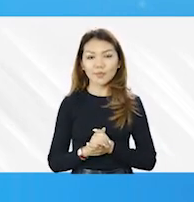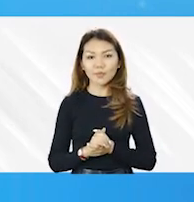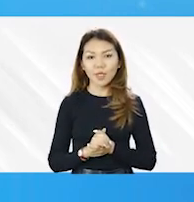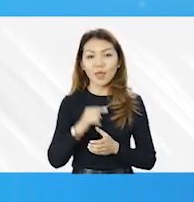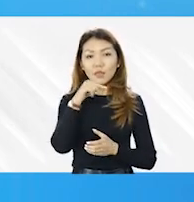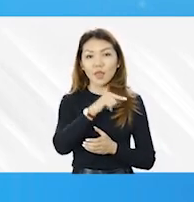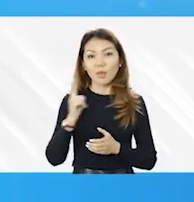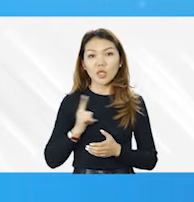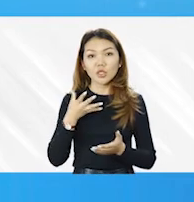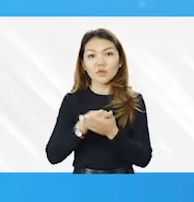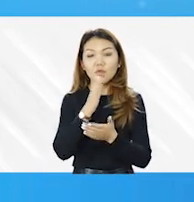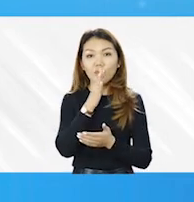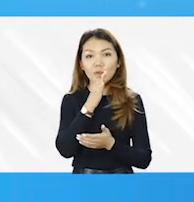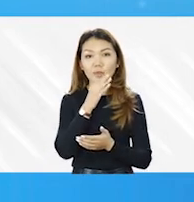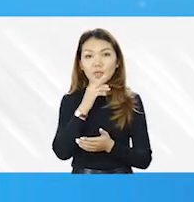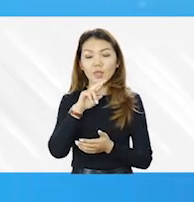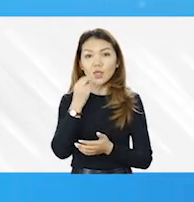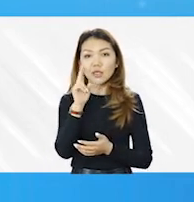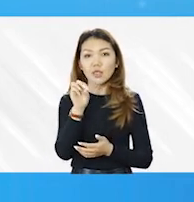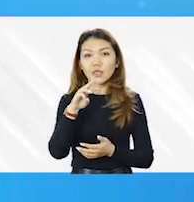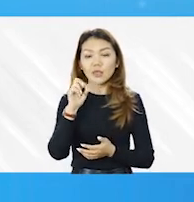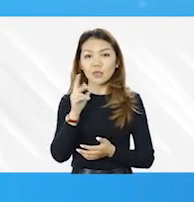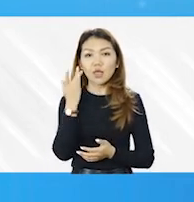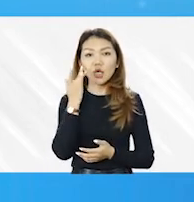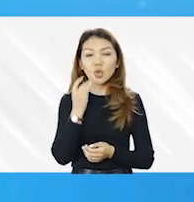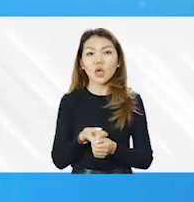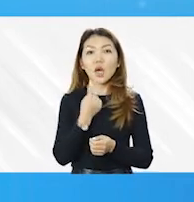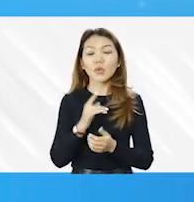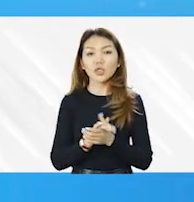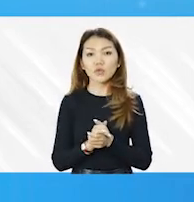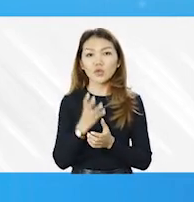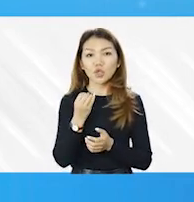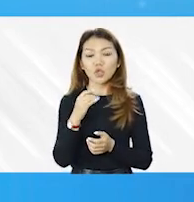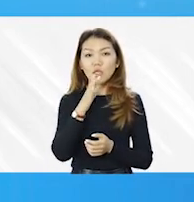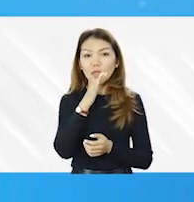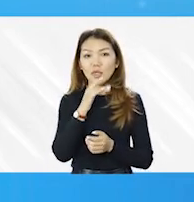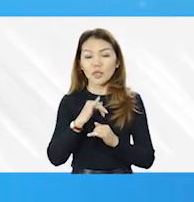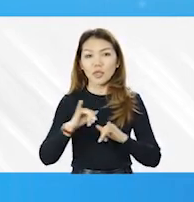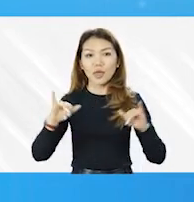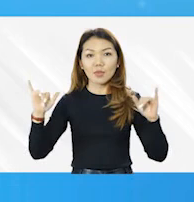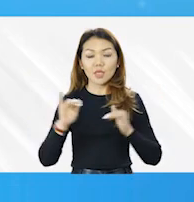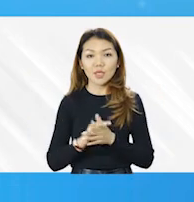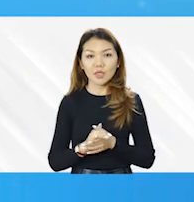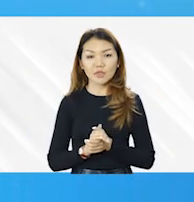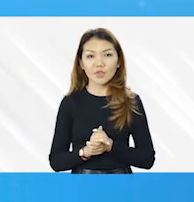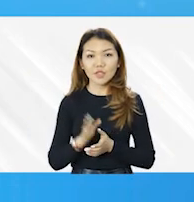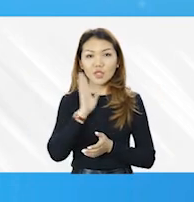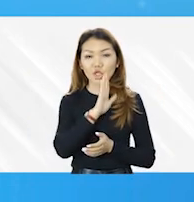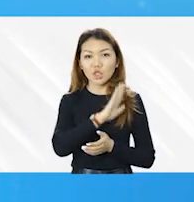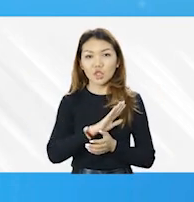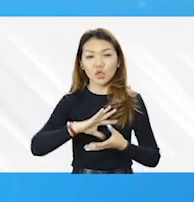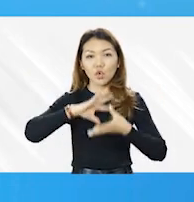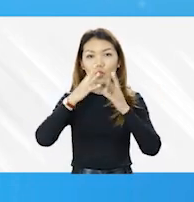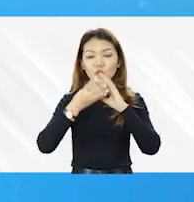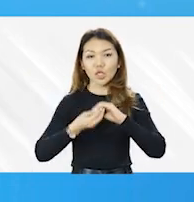Там ожидают своего времени яйцеклетки, которые образовываются еще на этапе эмбрионального развития женщины. Общее количество